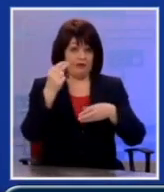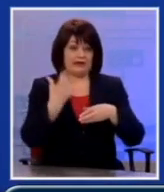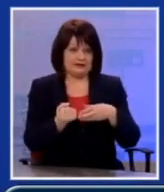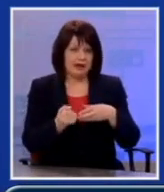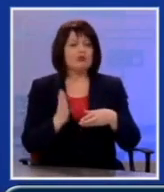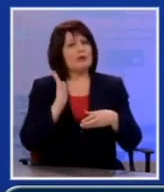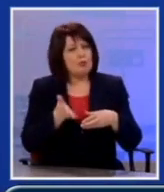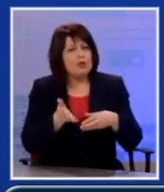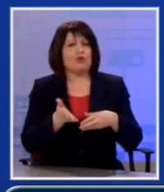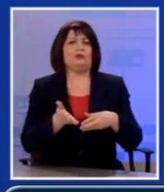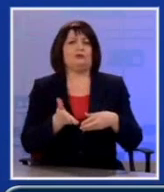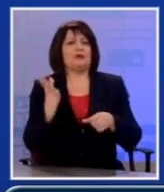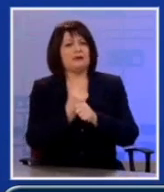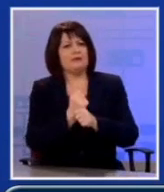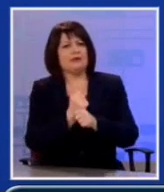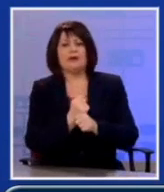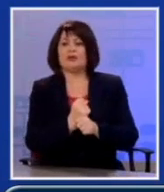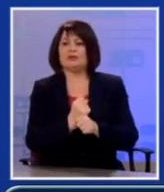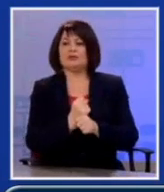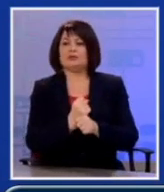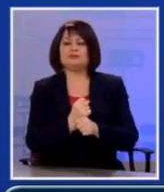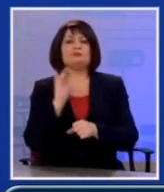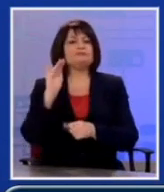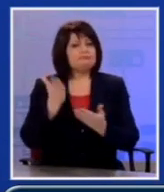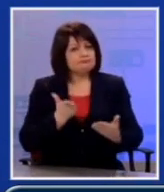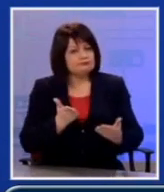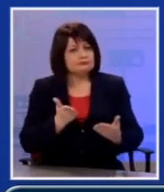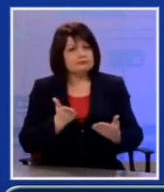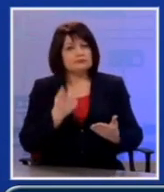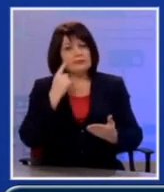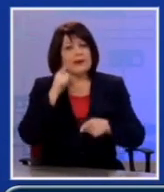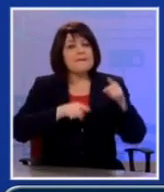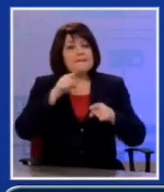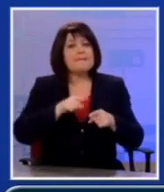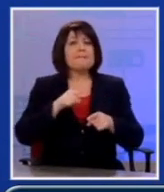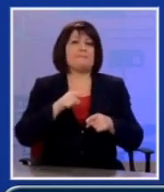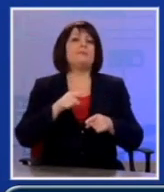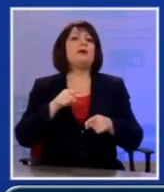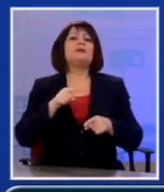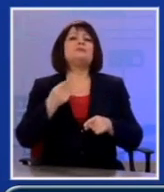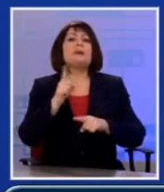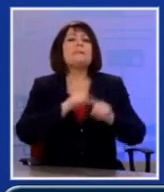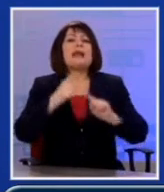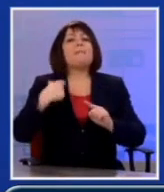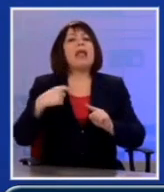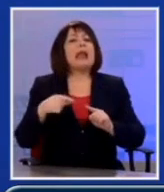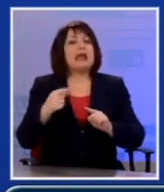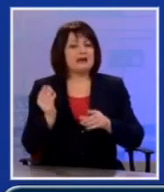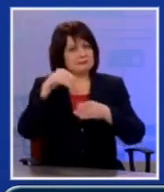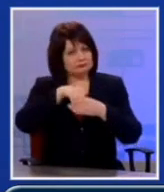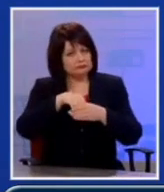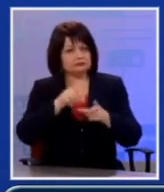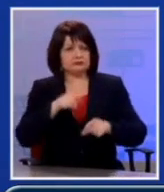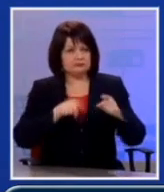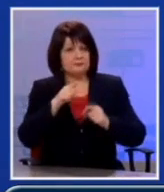να ανταποκρίνονται στην πρόσκληση για ορισμό μελών. Παρόλα αυτά, σε πολλές